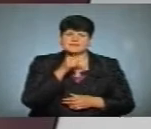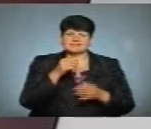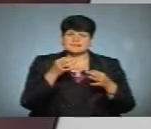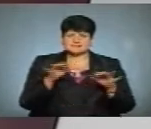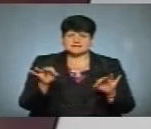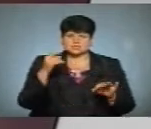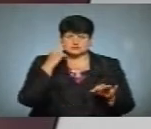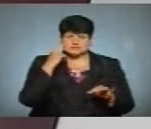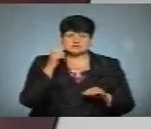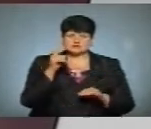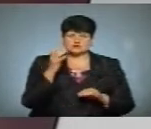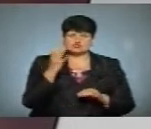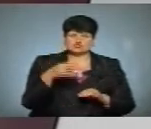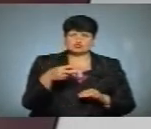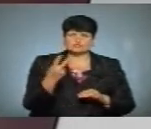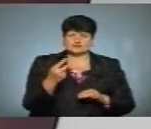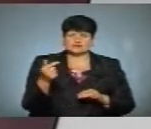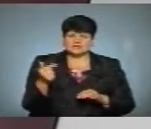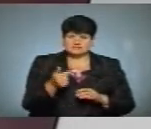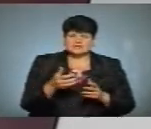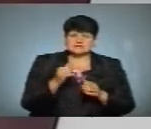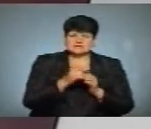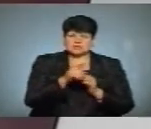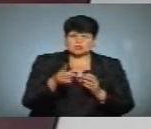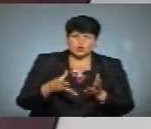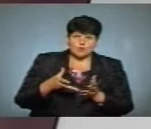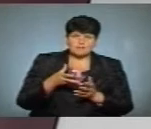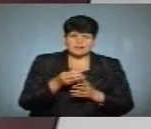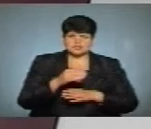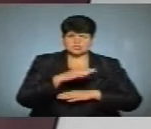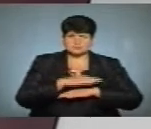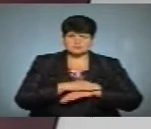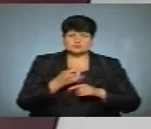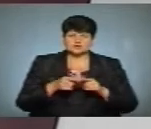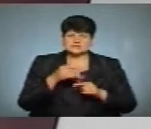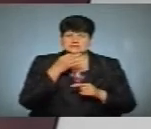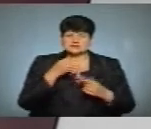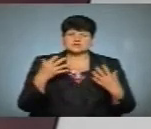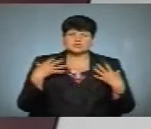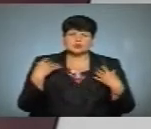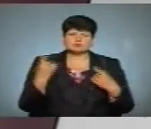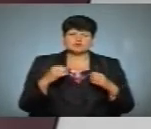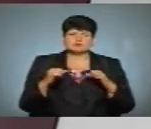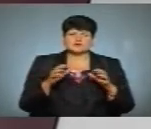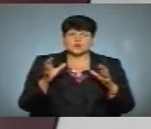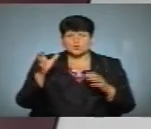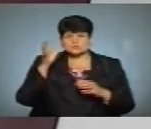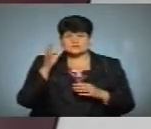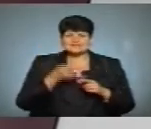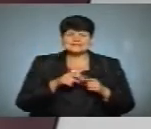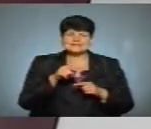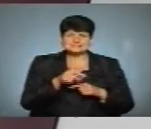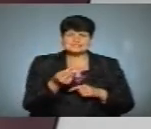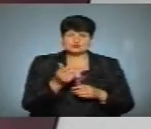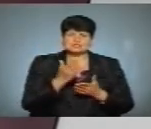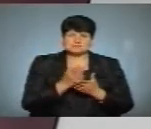142 гривні за кожен оплачений предмет. Про це розповіла начальниця обласного управління освіти Ольга Хомаза. Її словами, ці кошти